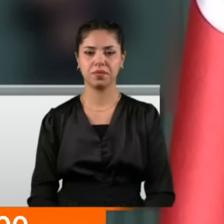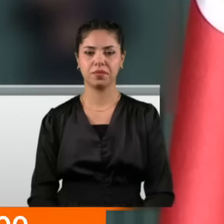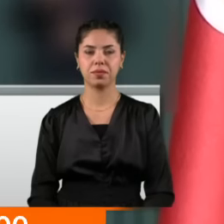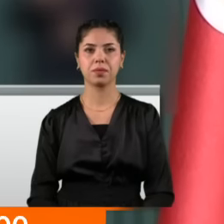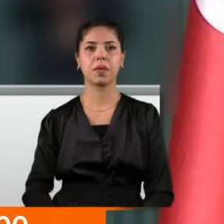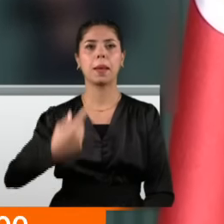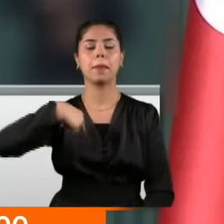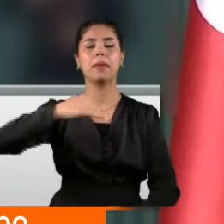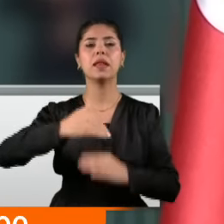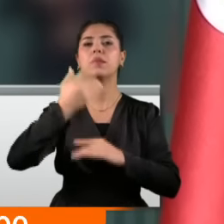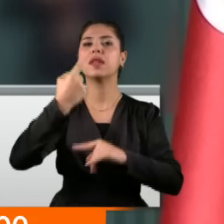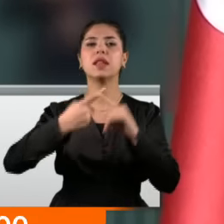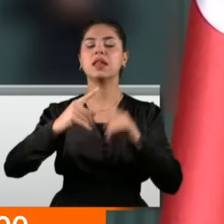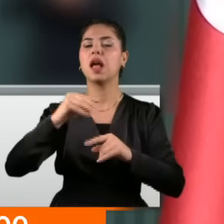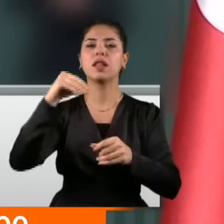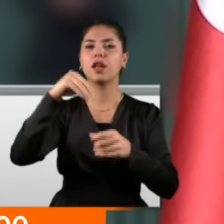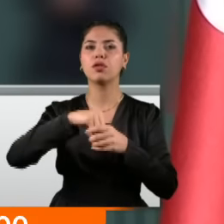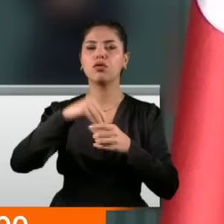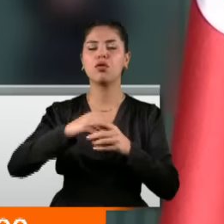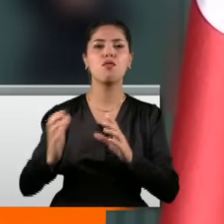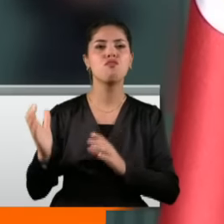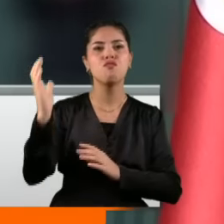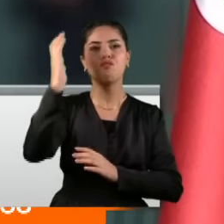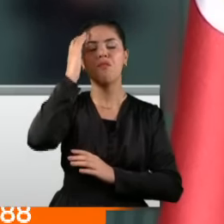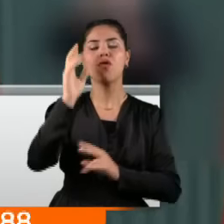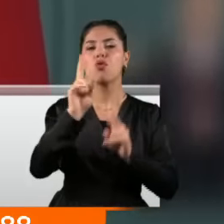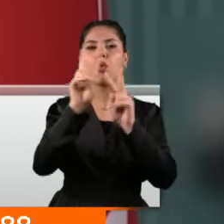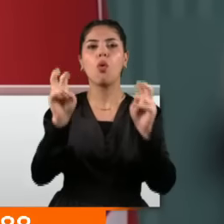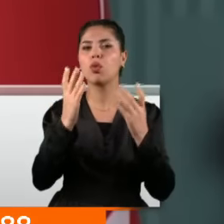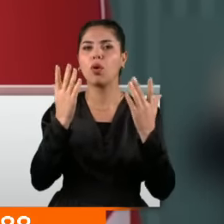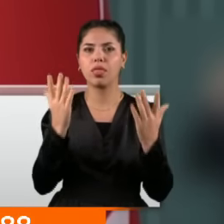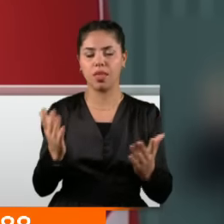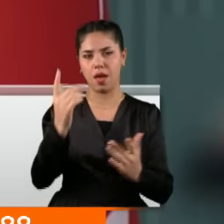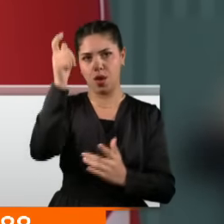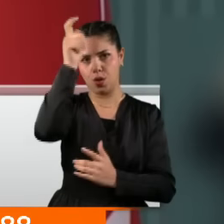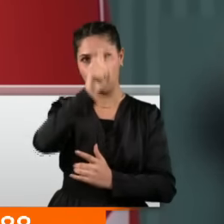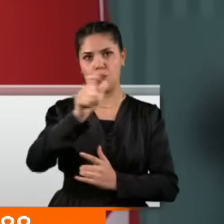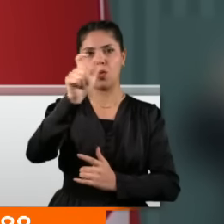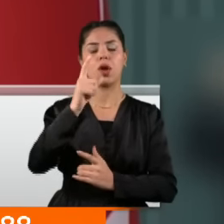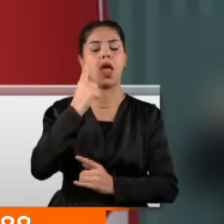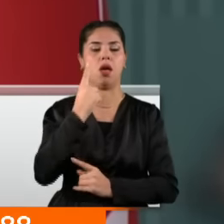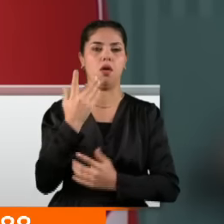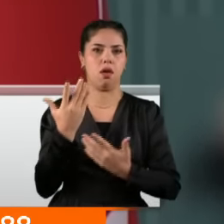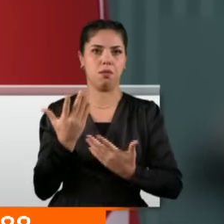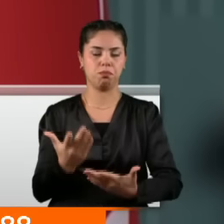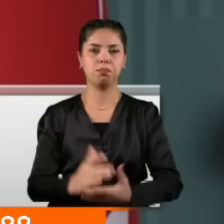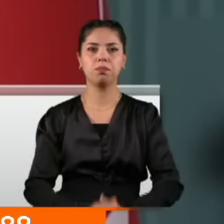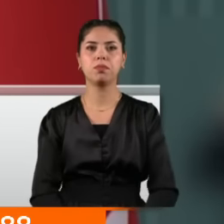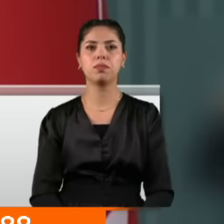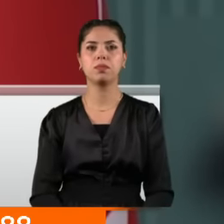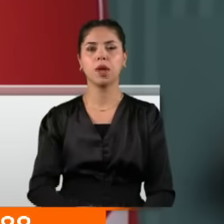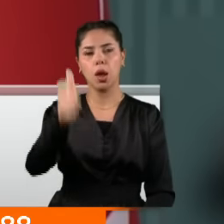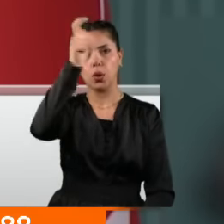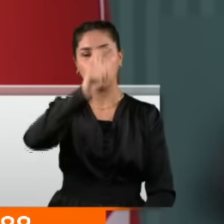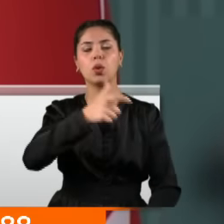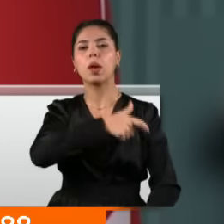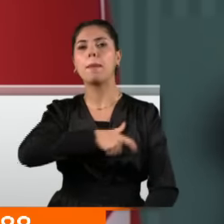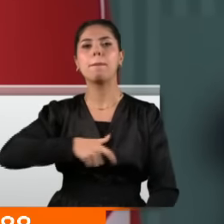Bizim dış politikamızın ana omurgası Türkiye eksenidir. Türkiye'nin